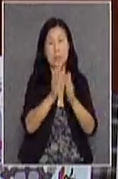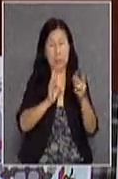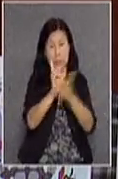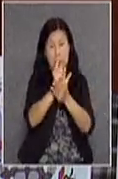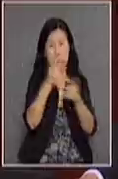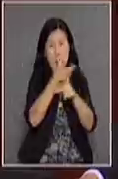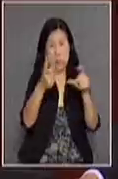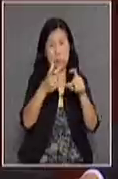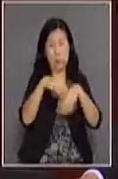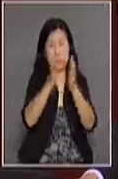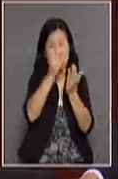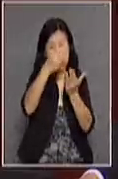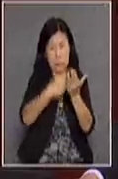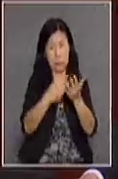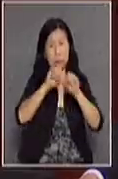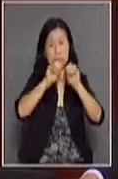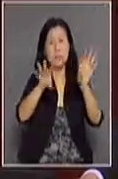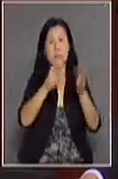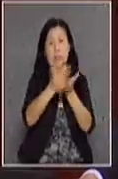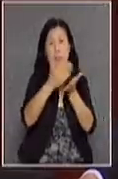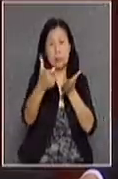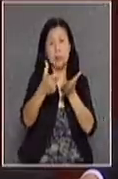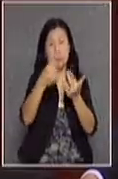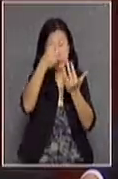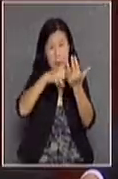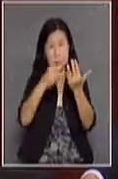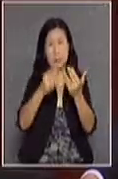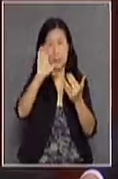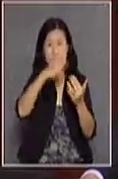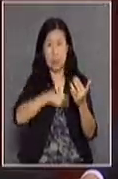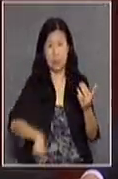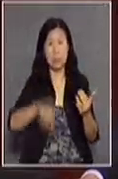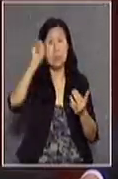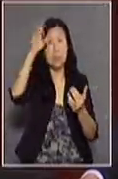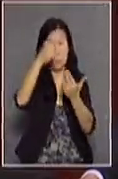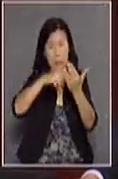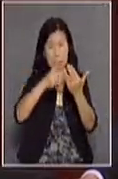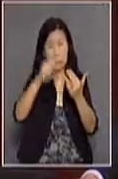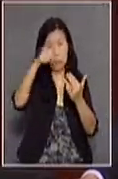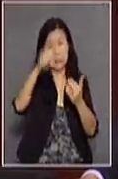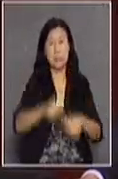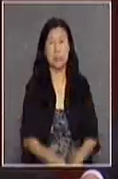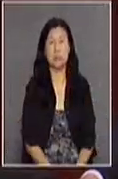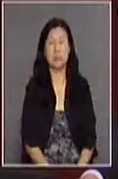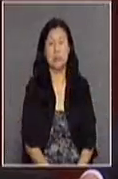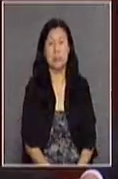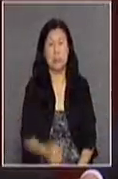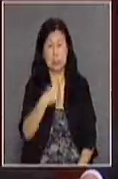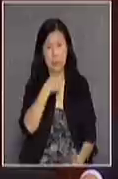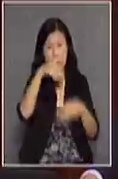支。 現在我提出的待決議題是陳志全議員動議的修正案，予以通過。現在付諸表